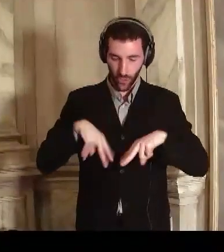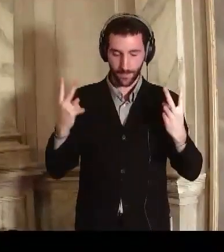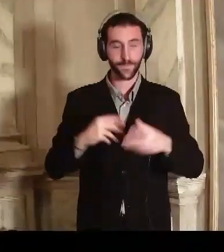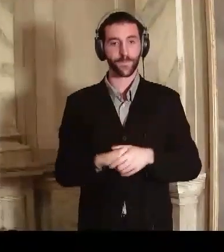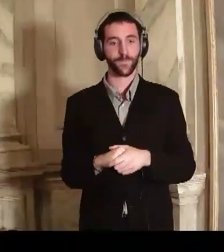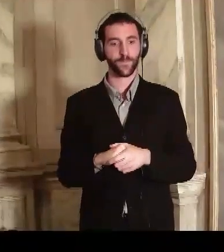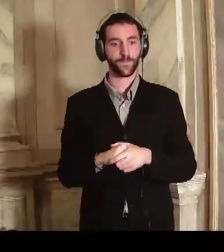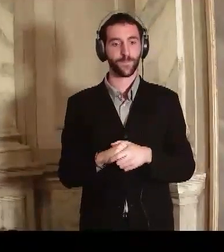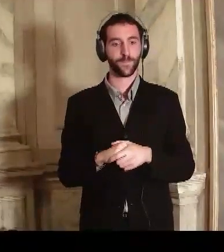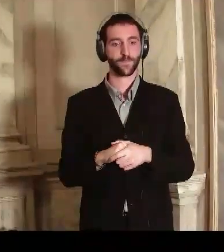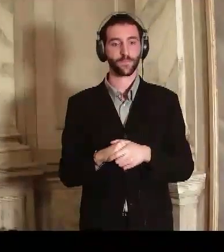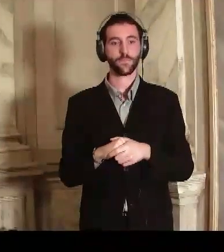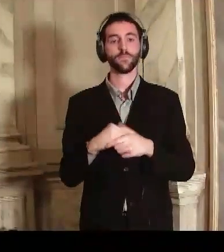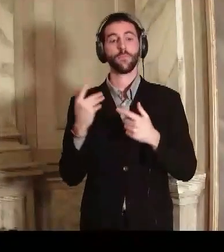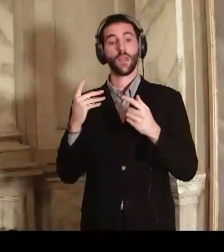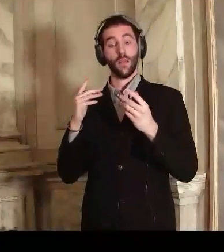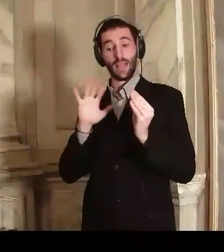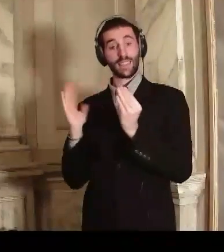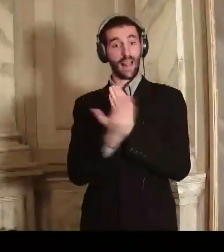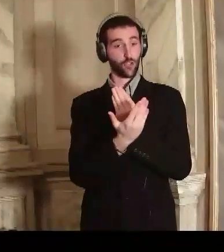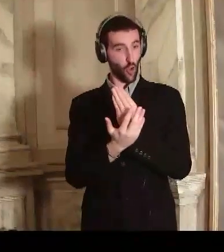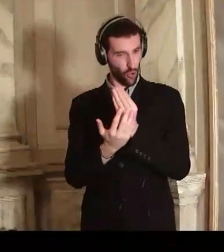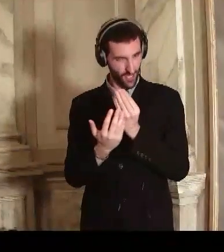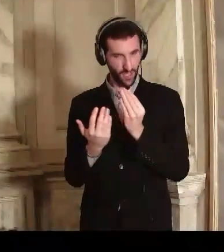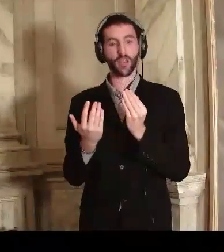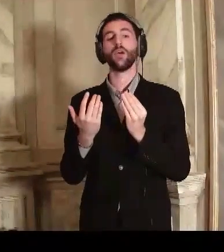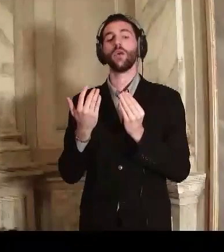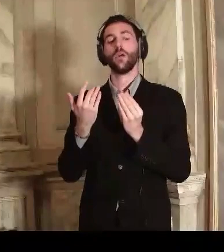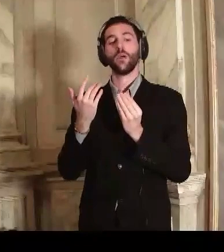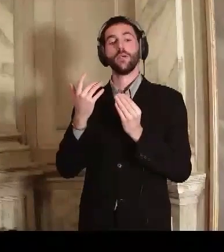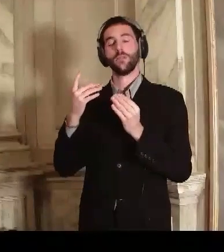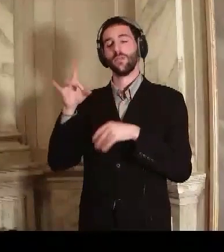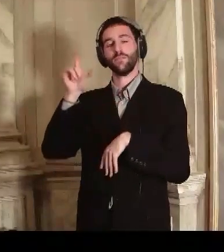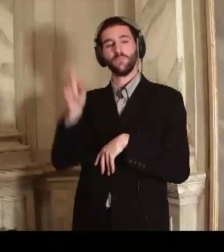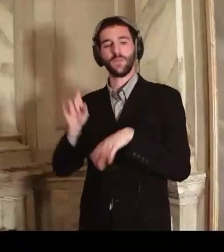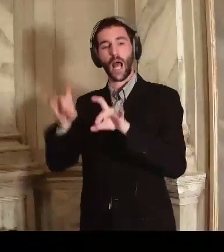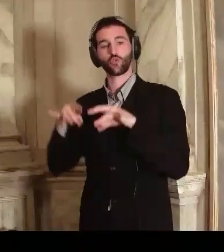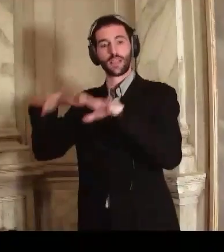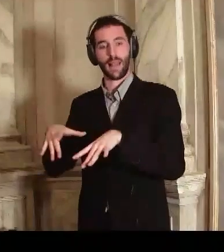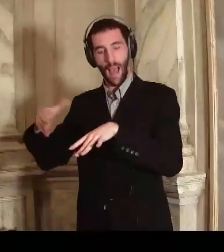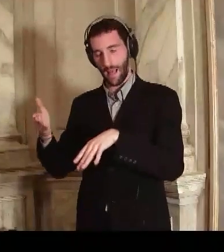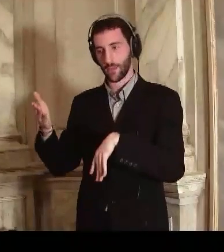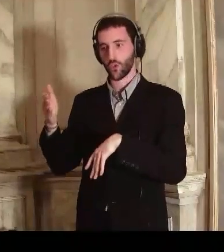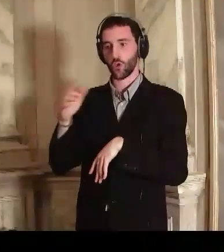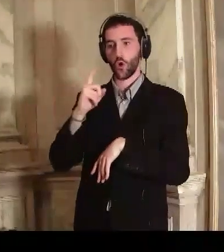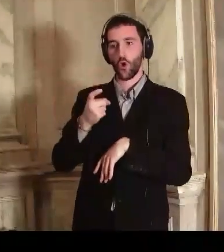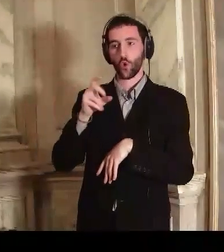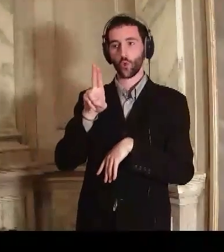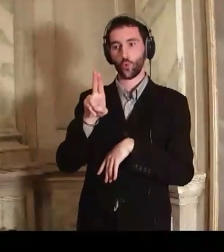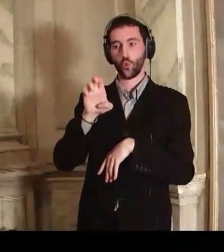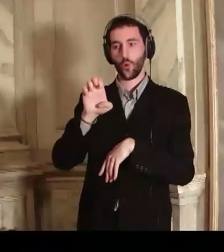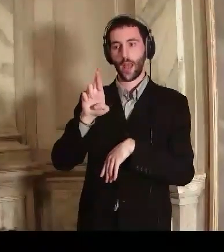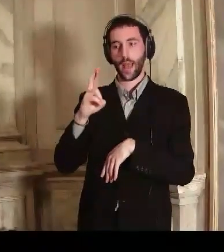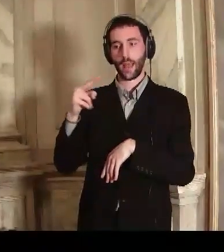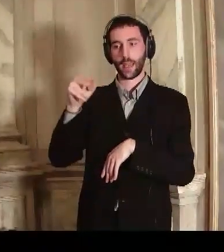E per quanto riguarda l'installazione, l'anticonformista australiano Lucy Guerin porterà all'arsenale la sua insensibile curiosità e